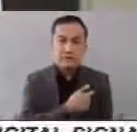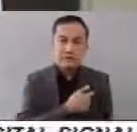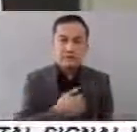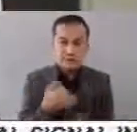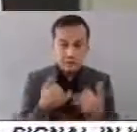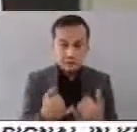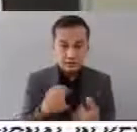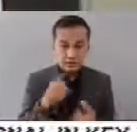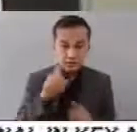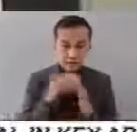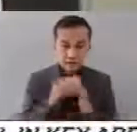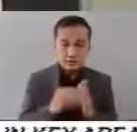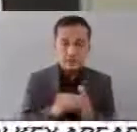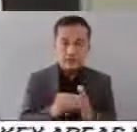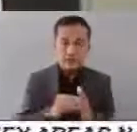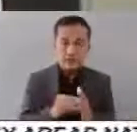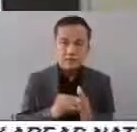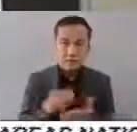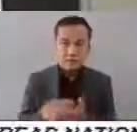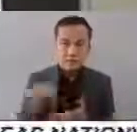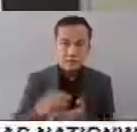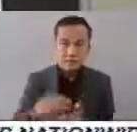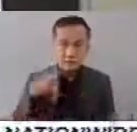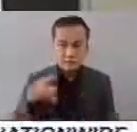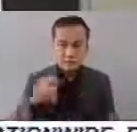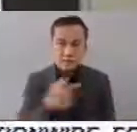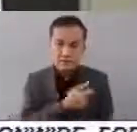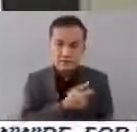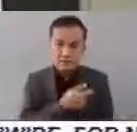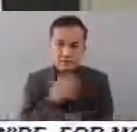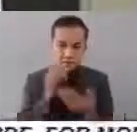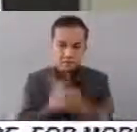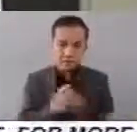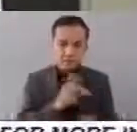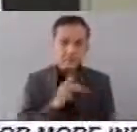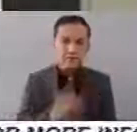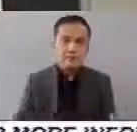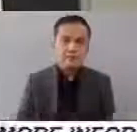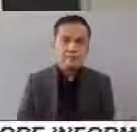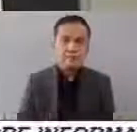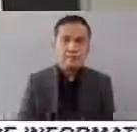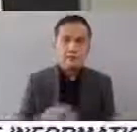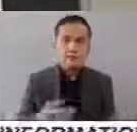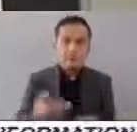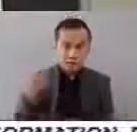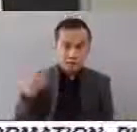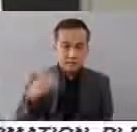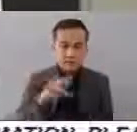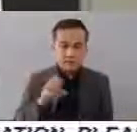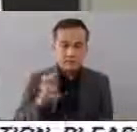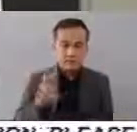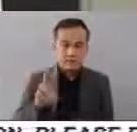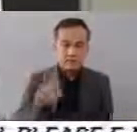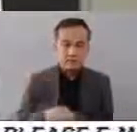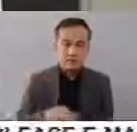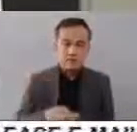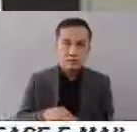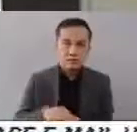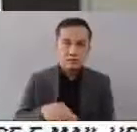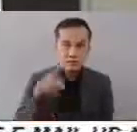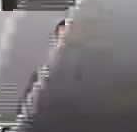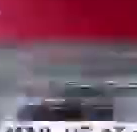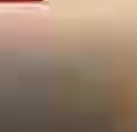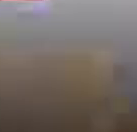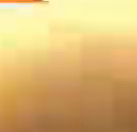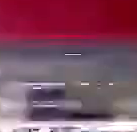at nagpapaaral pa ng mga kolehiyo. Si Clayzel Pardilla sa detalye live. Rise and shine,